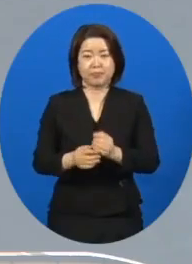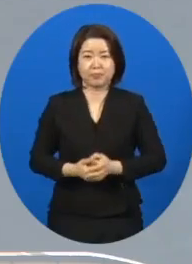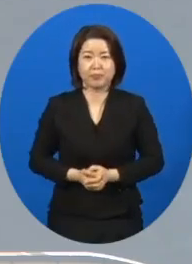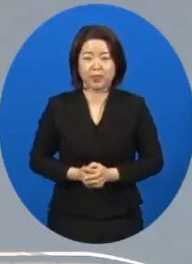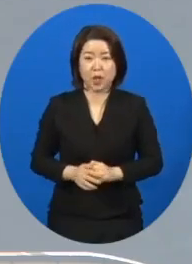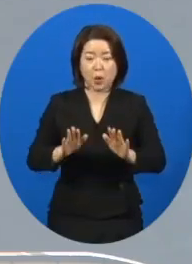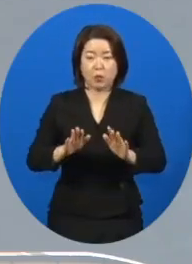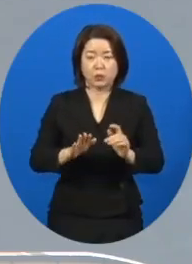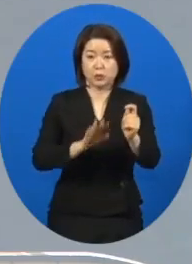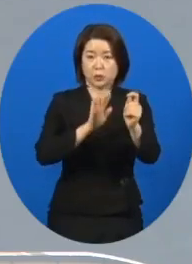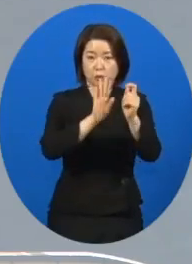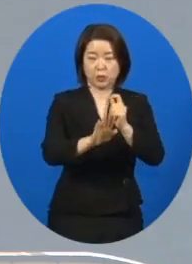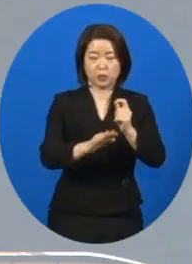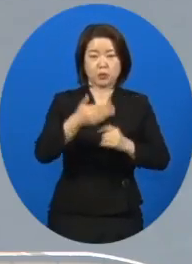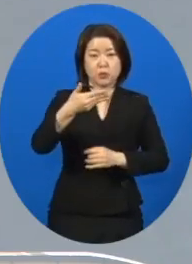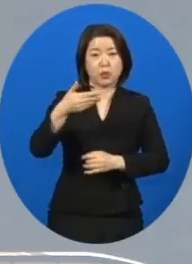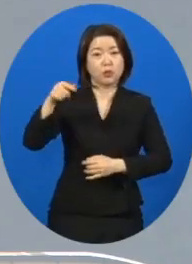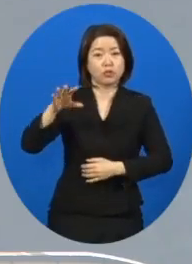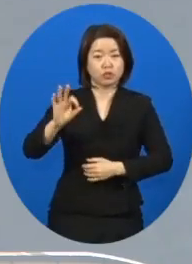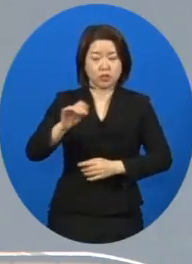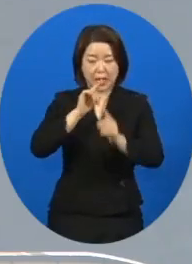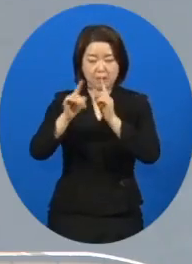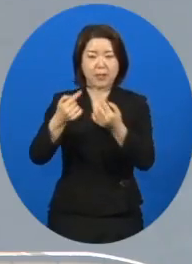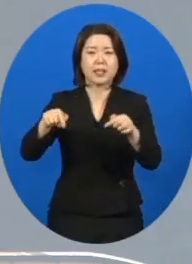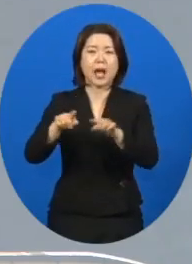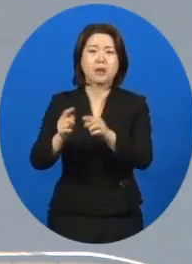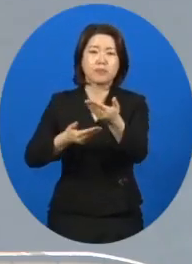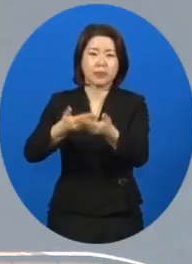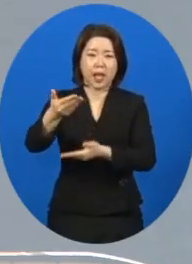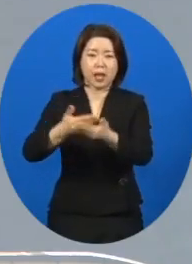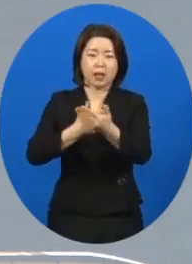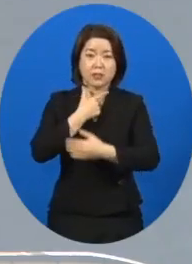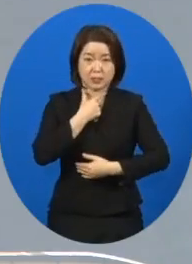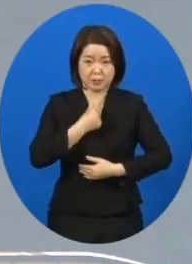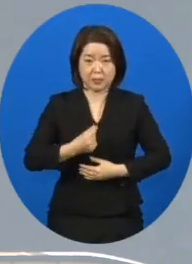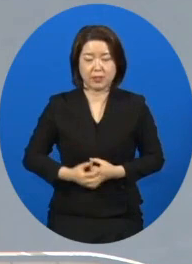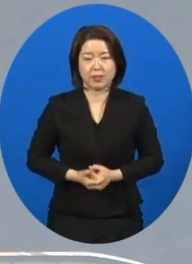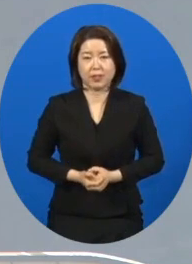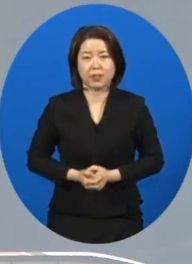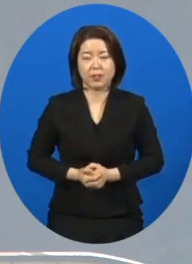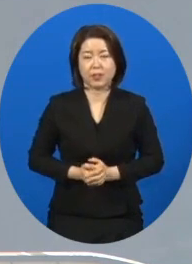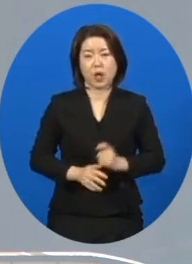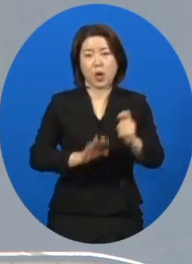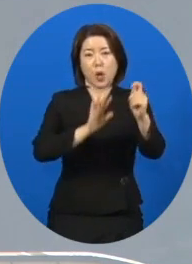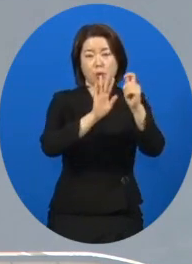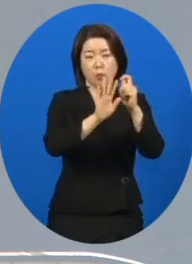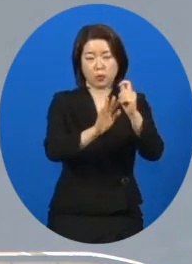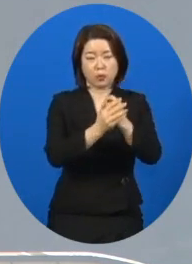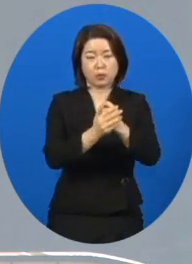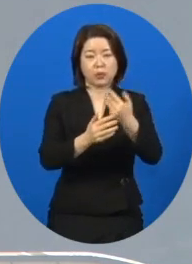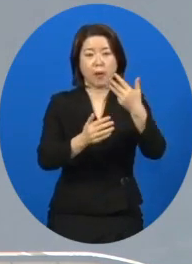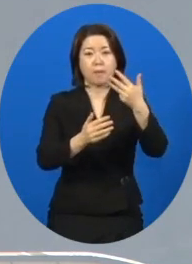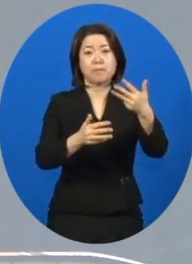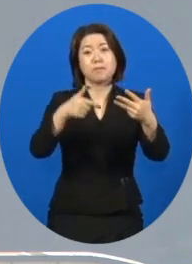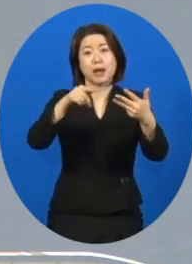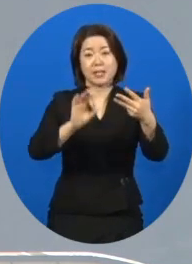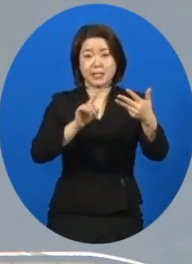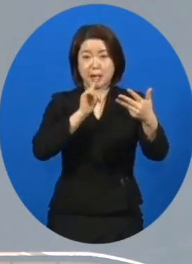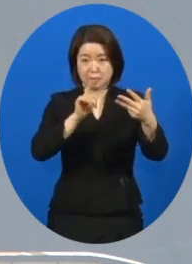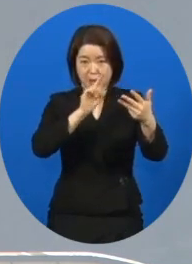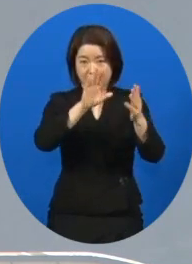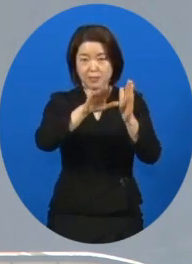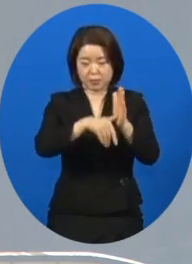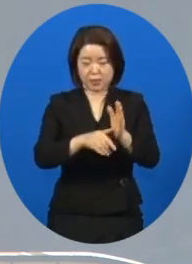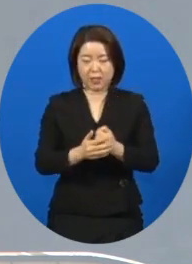오늘은 고린도 후서 9장 말씀을 같이 나누려고 합니다. 고린도 후서 8장 말씀에서